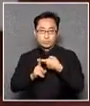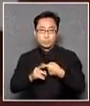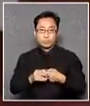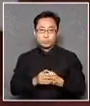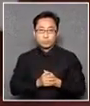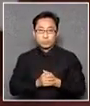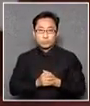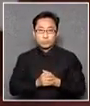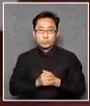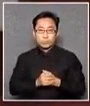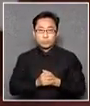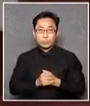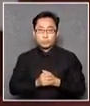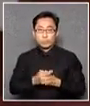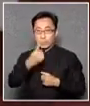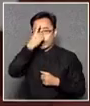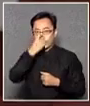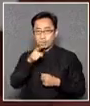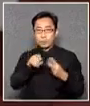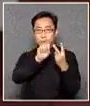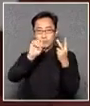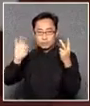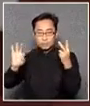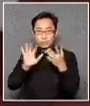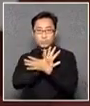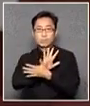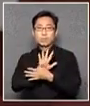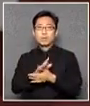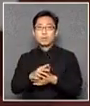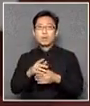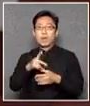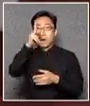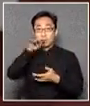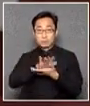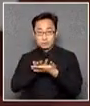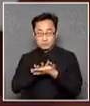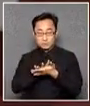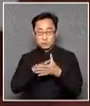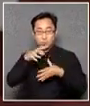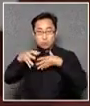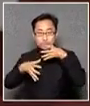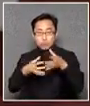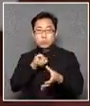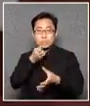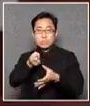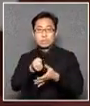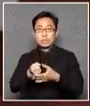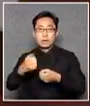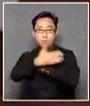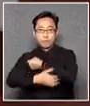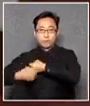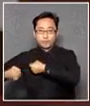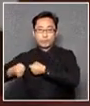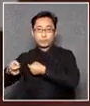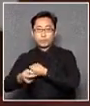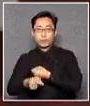梁振英曾经在2003年的行政会议中建议出动防暴队和催泪弹驱散反